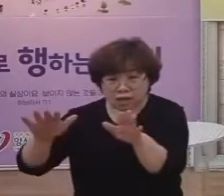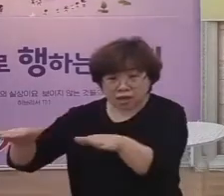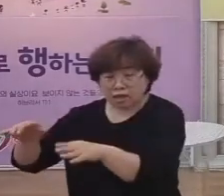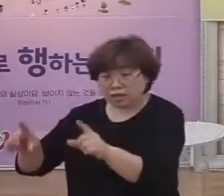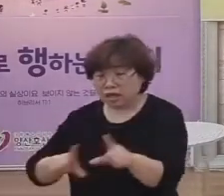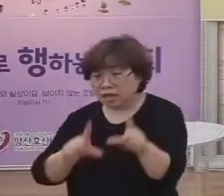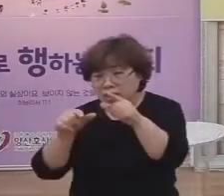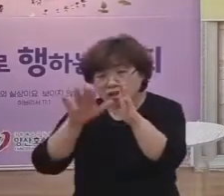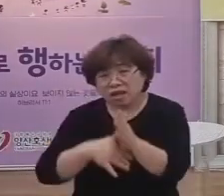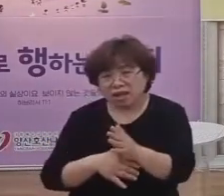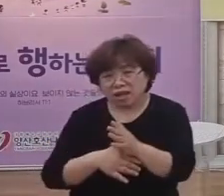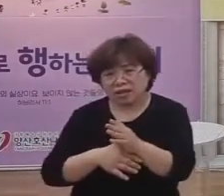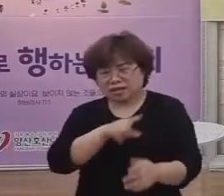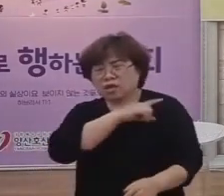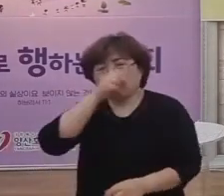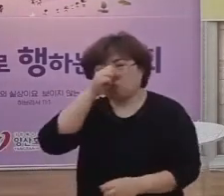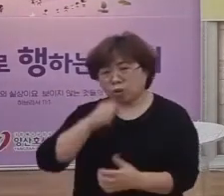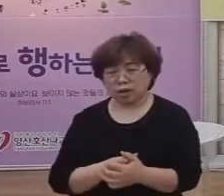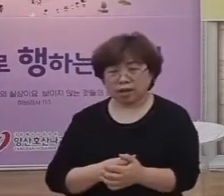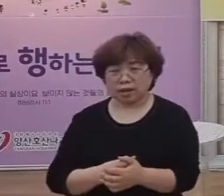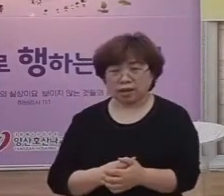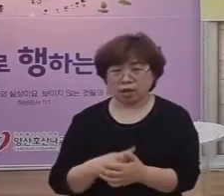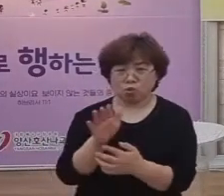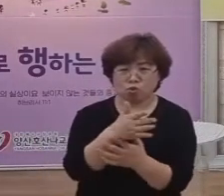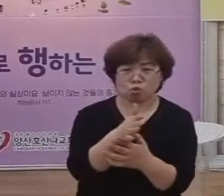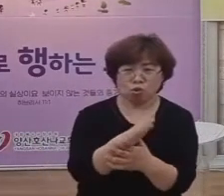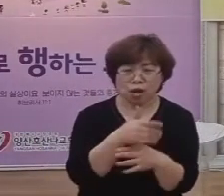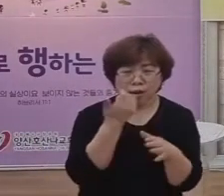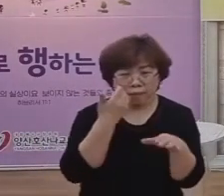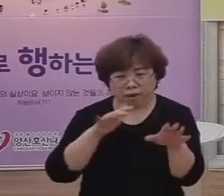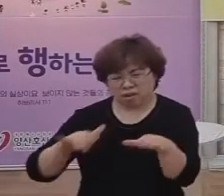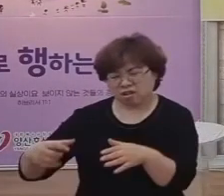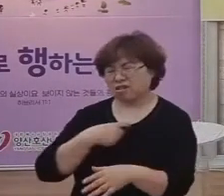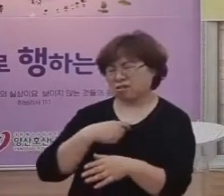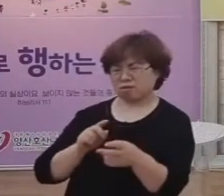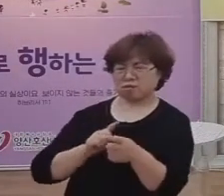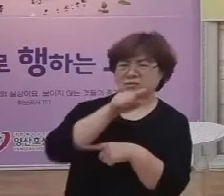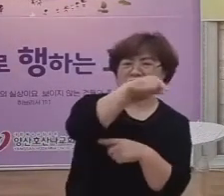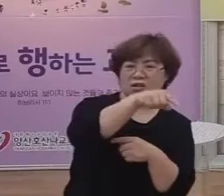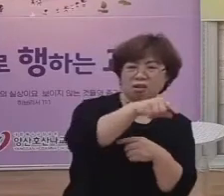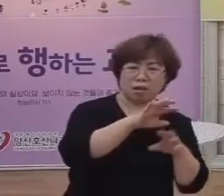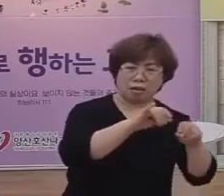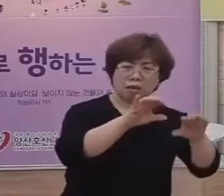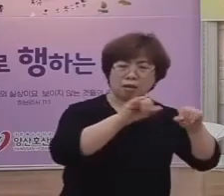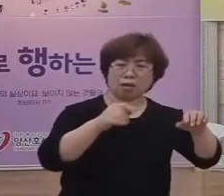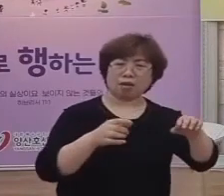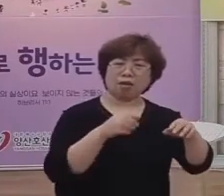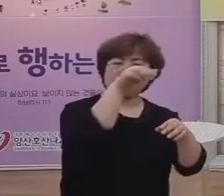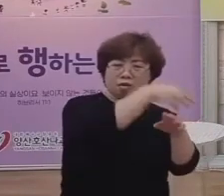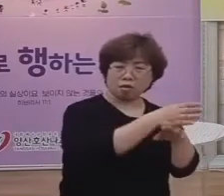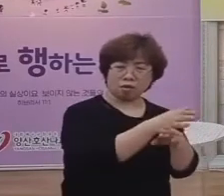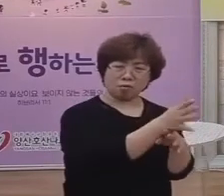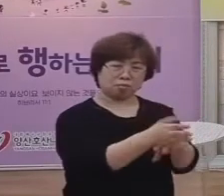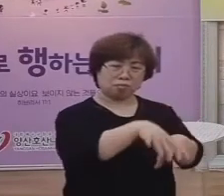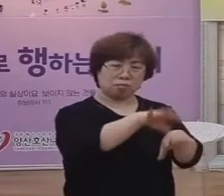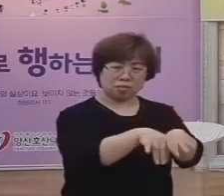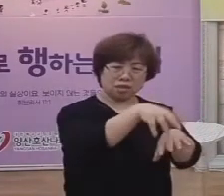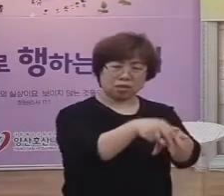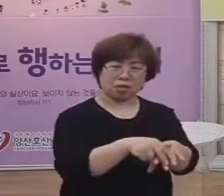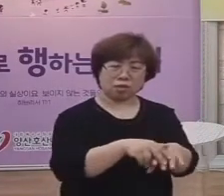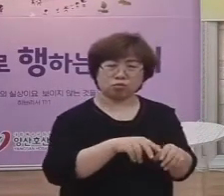물고기가 바다가 싫다고 뛰쳐나왔어. 그럼 무태 나오면 푸득푸득 하다가 말라